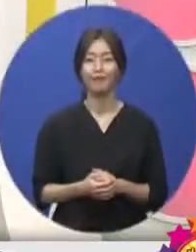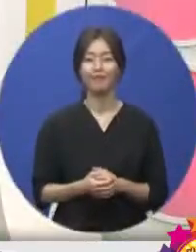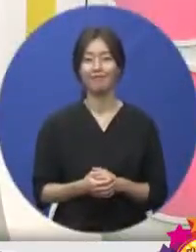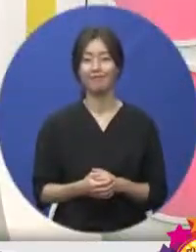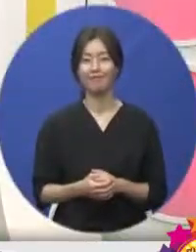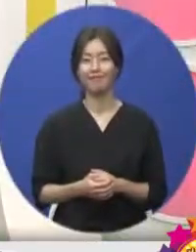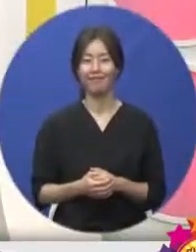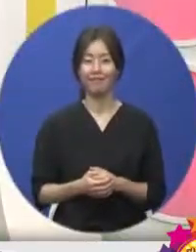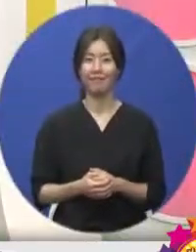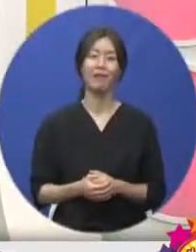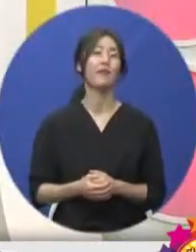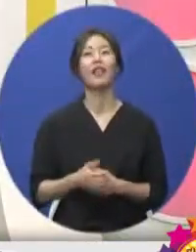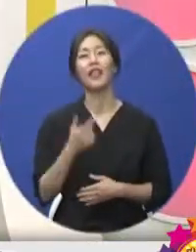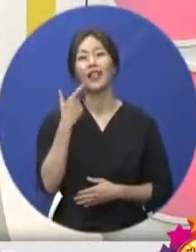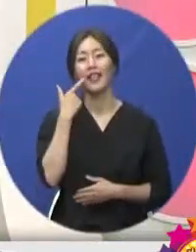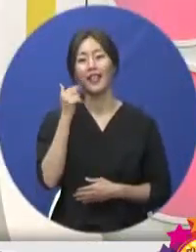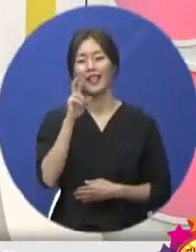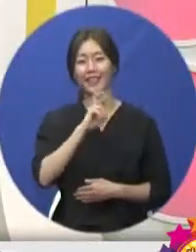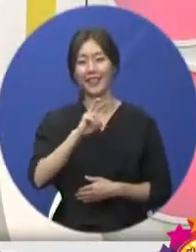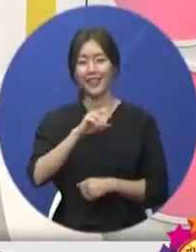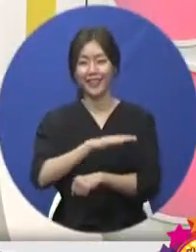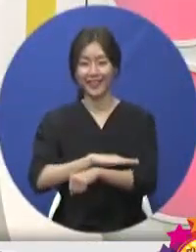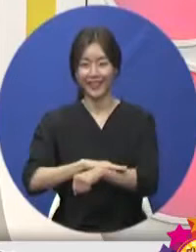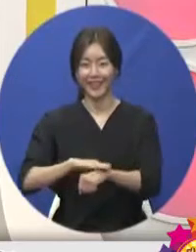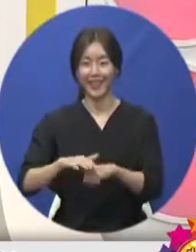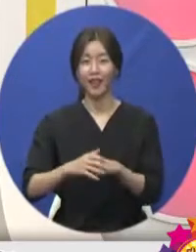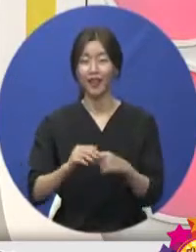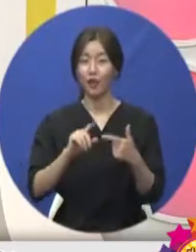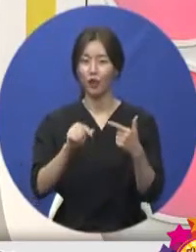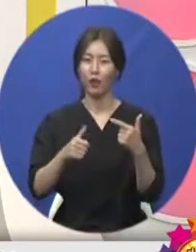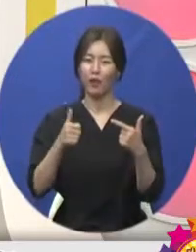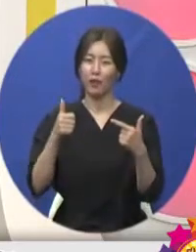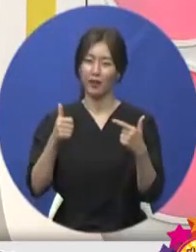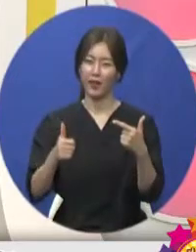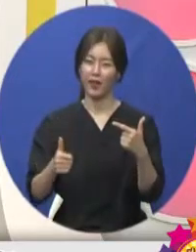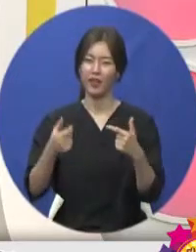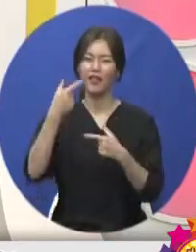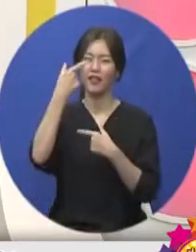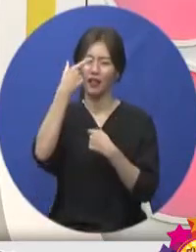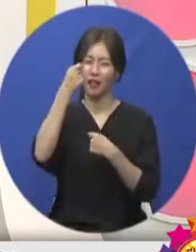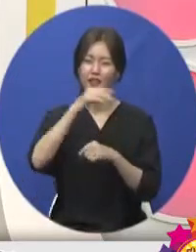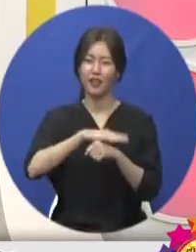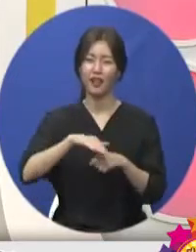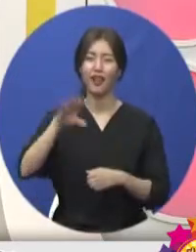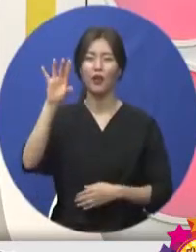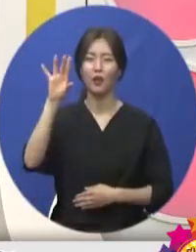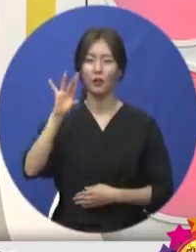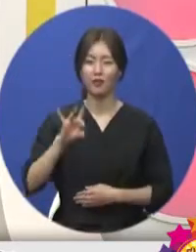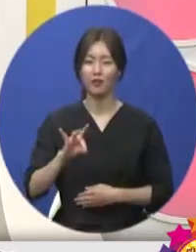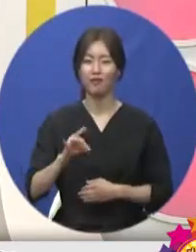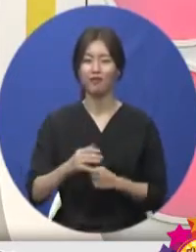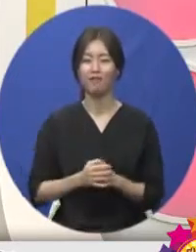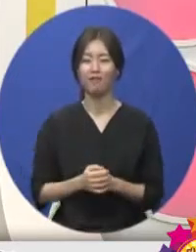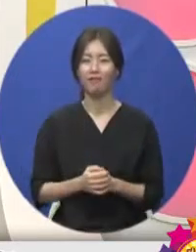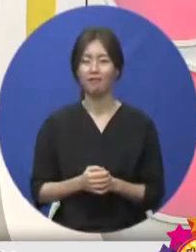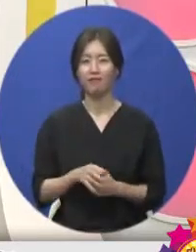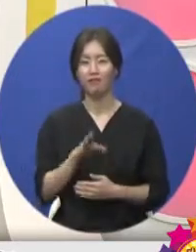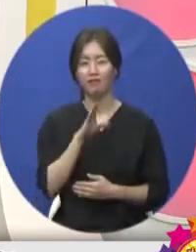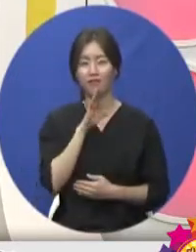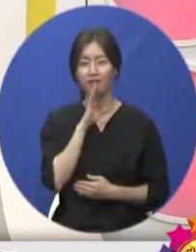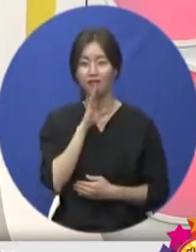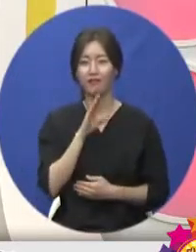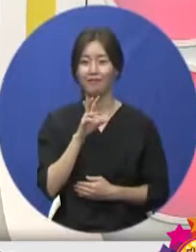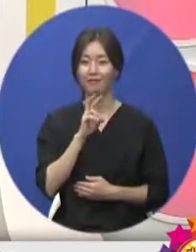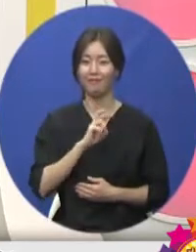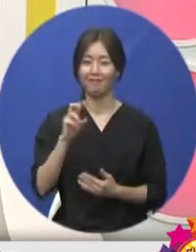네, 아 멋지게 잘하셨습니다. 6월 진짜. 마지막에 딱 좋는 것 같아요. 좋은 노래를 또 이렇게 예. 또